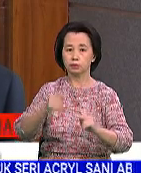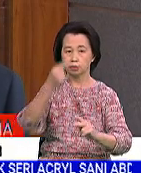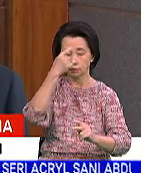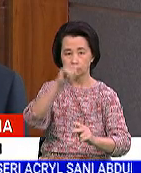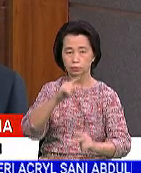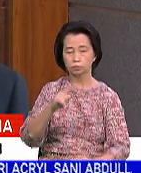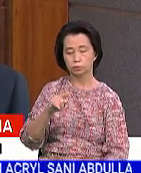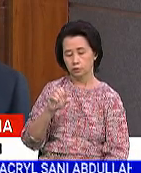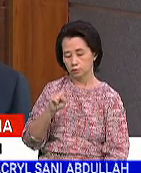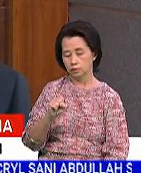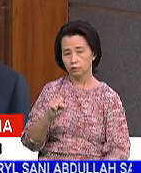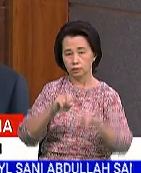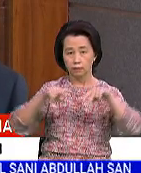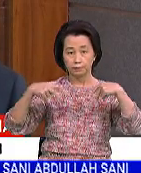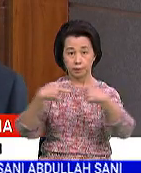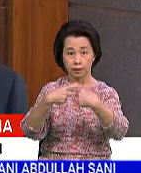STAR untuk